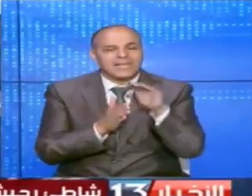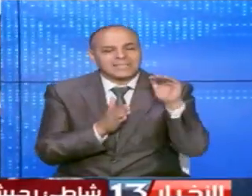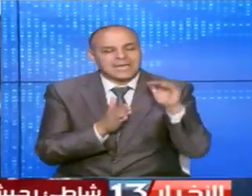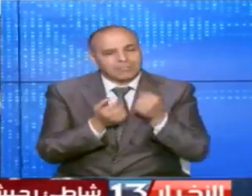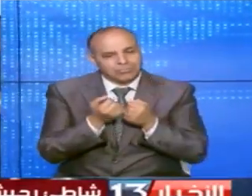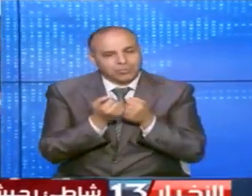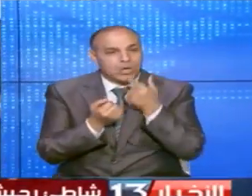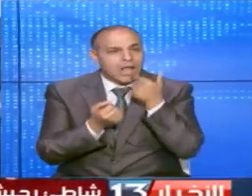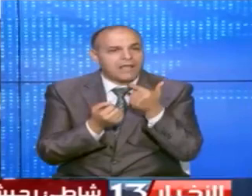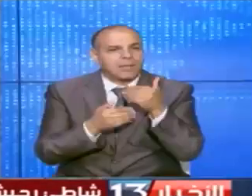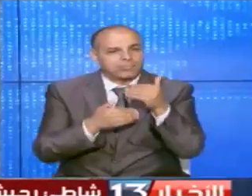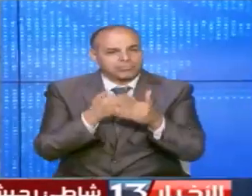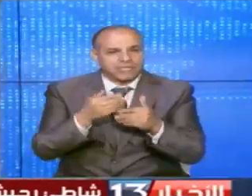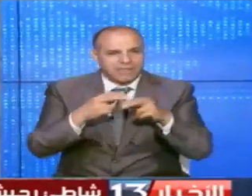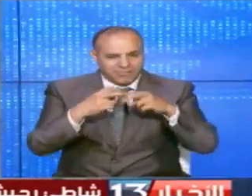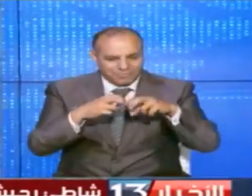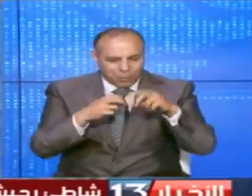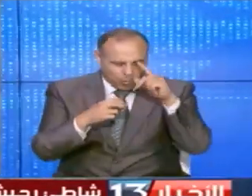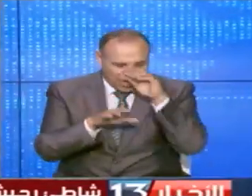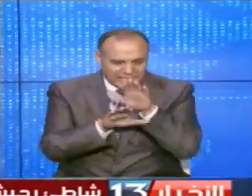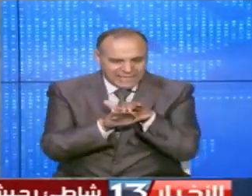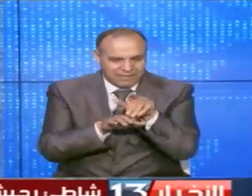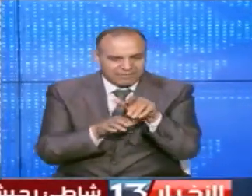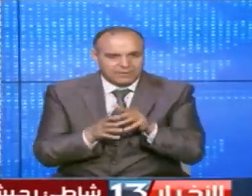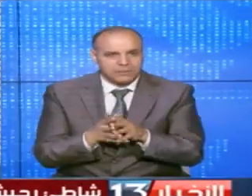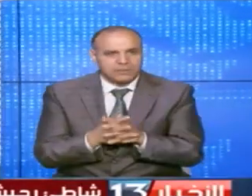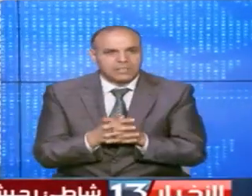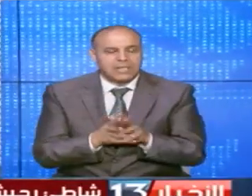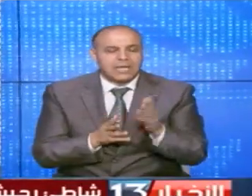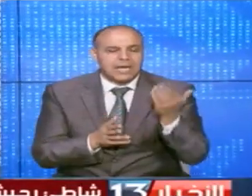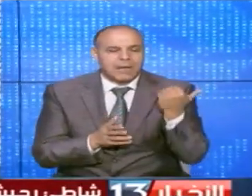الكبير هذا النوع من السلاح